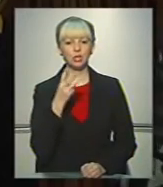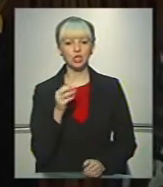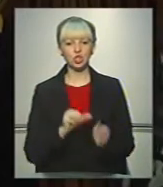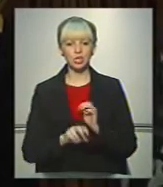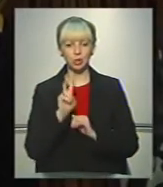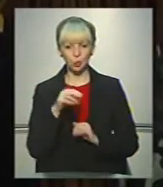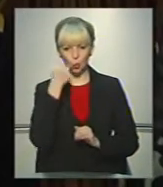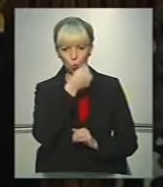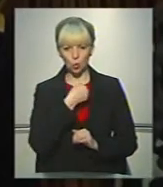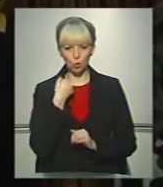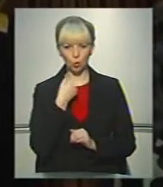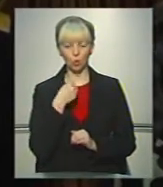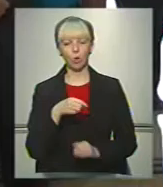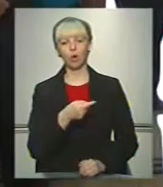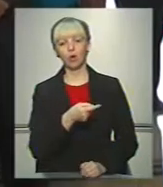1362 року